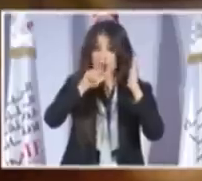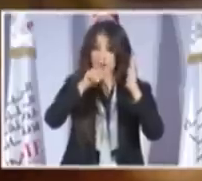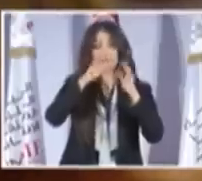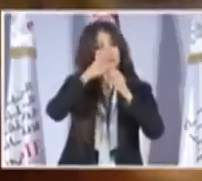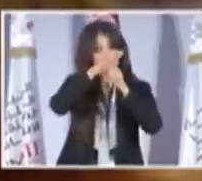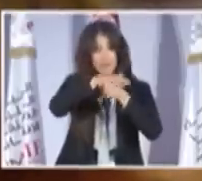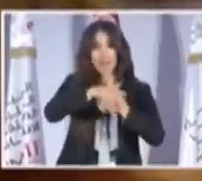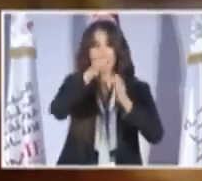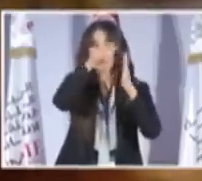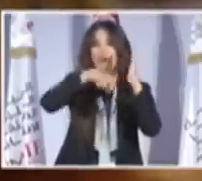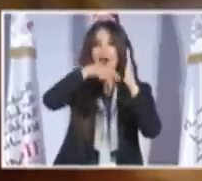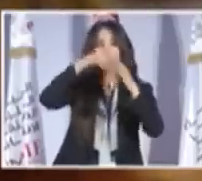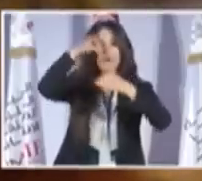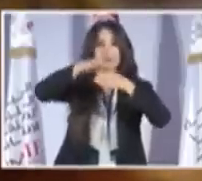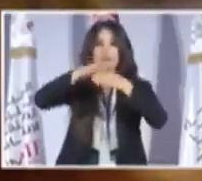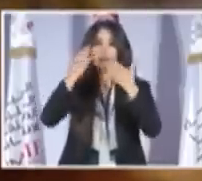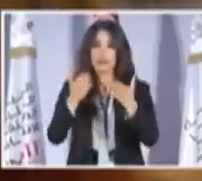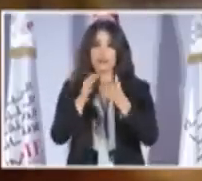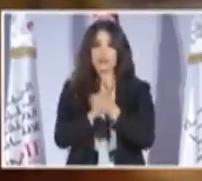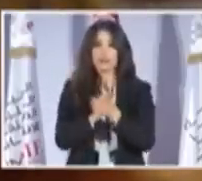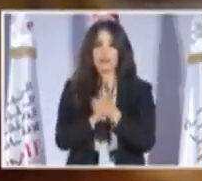وراء هذه